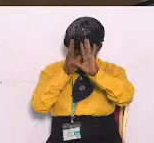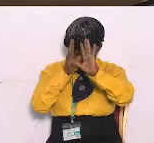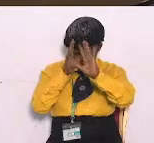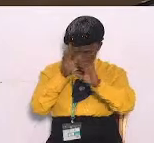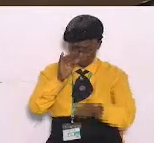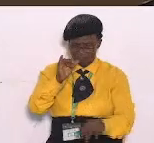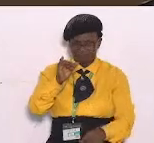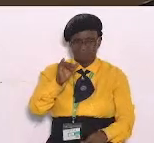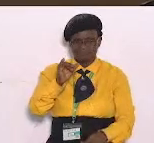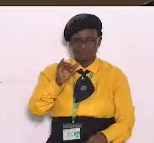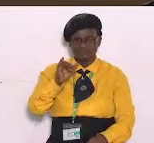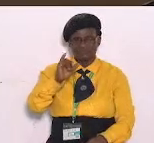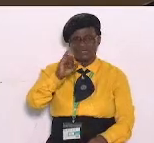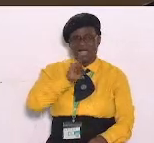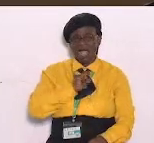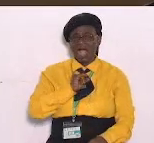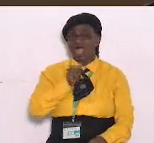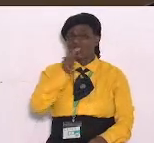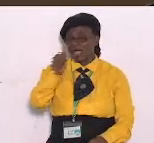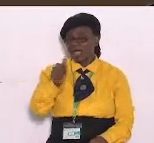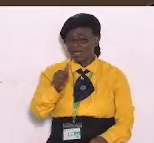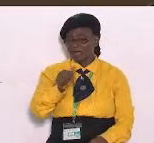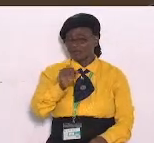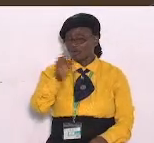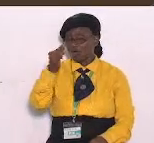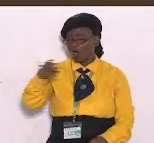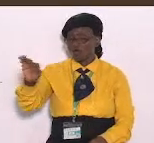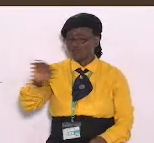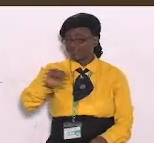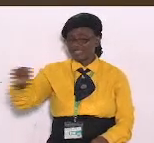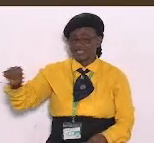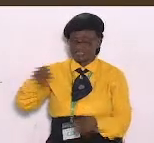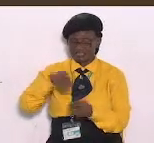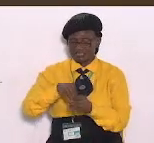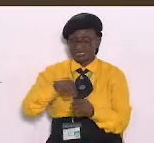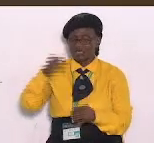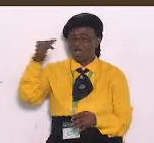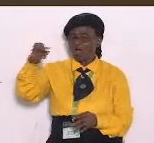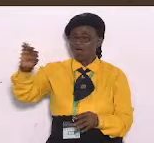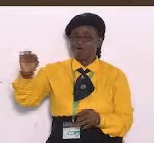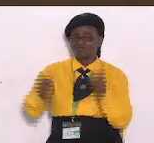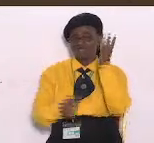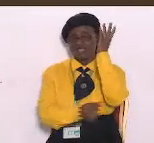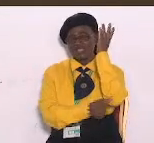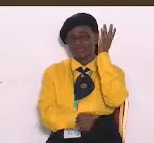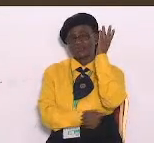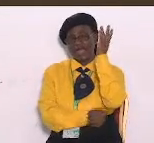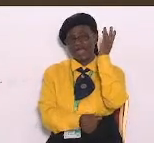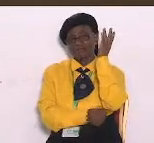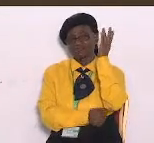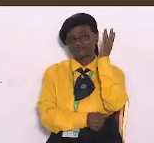père je suis la progéniture d'Abraham la semence